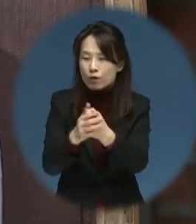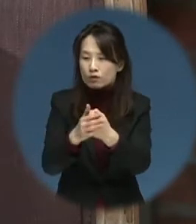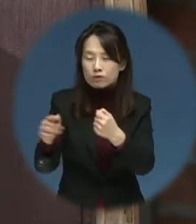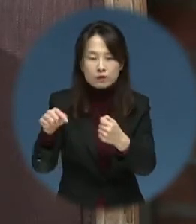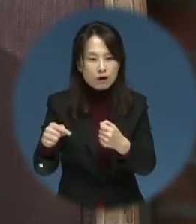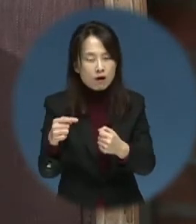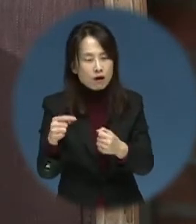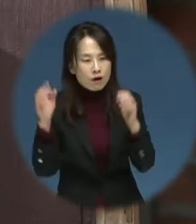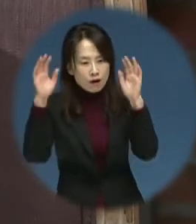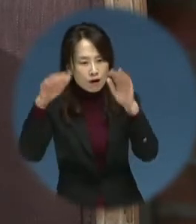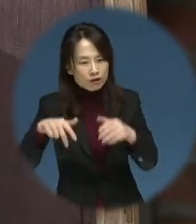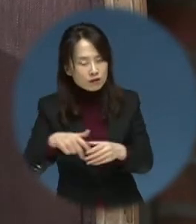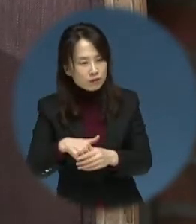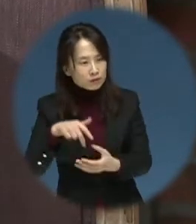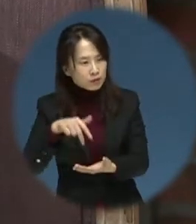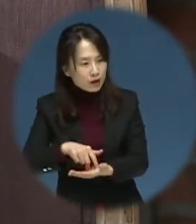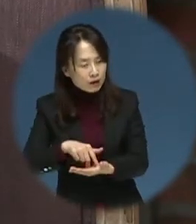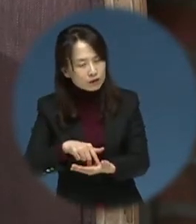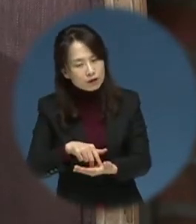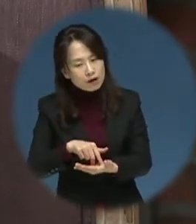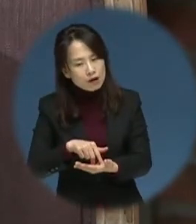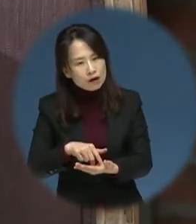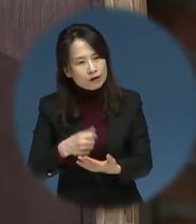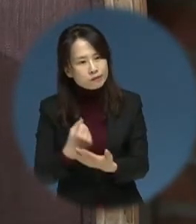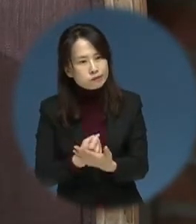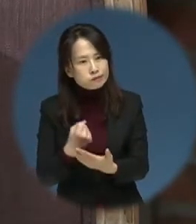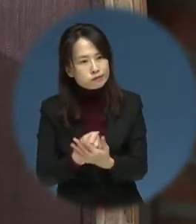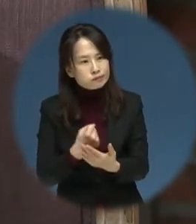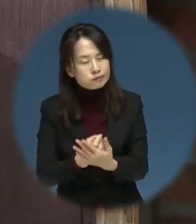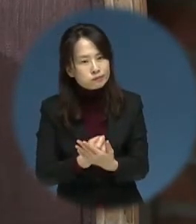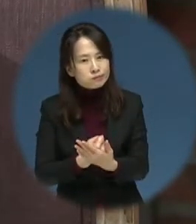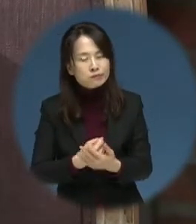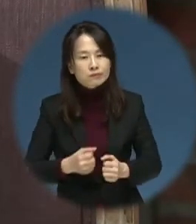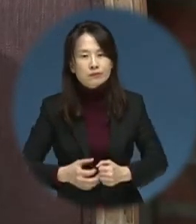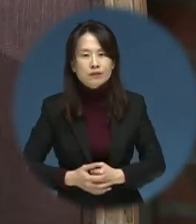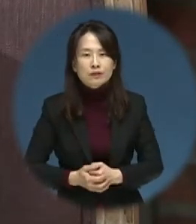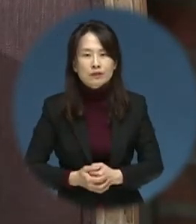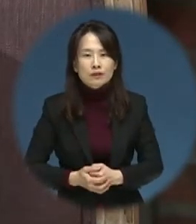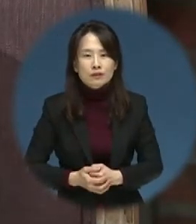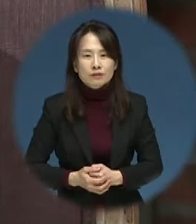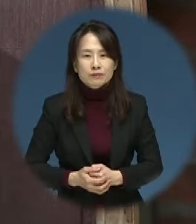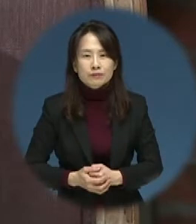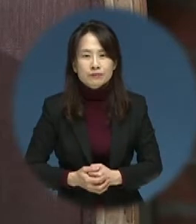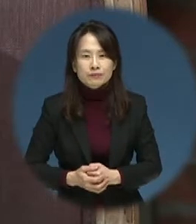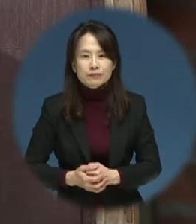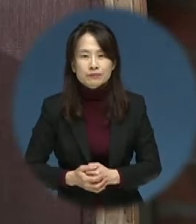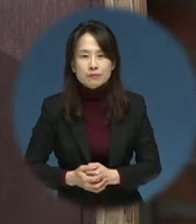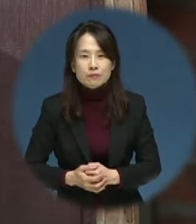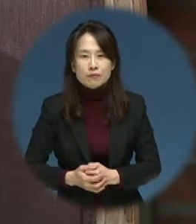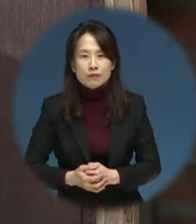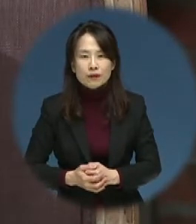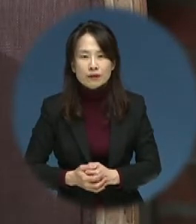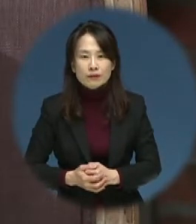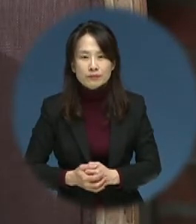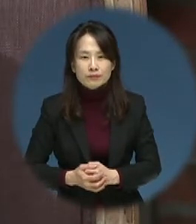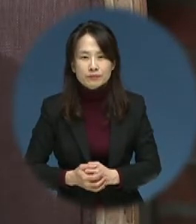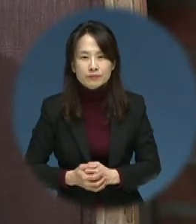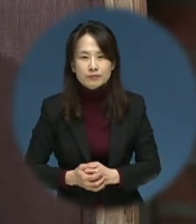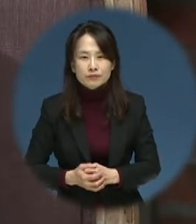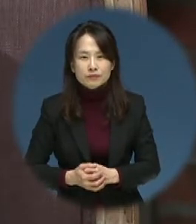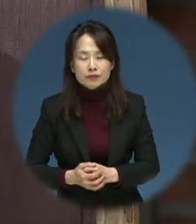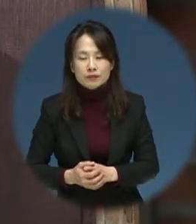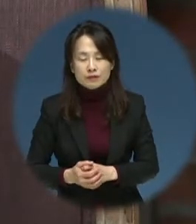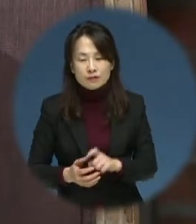10%가 오늘 왜 우리가 이 모양이 됐나 결국 종교적 가치를 버리고 서구의 사악한 바이러스를 받아들였기